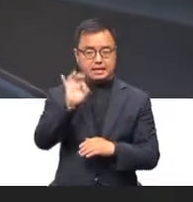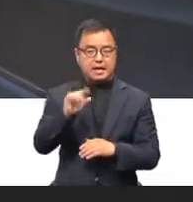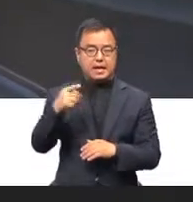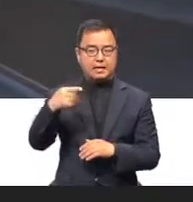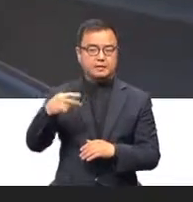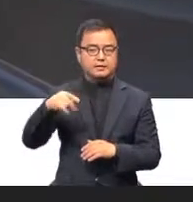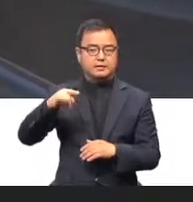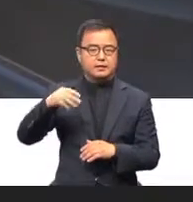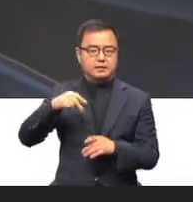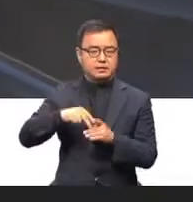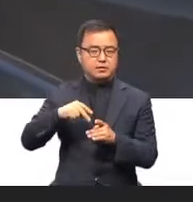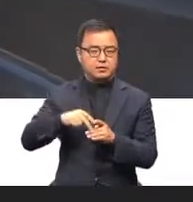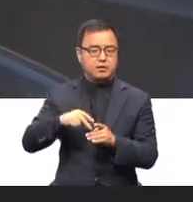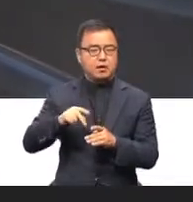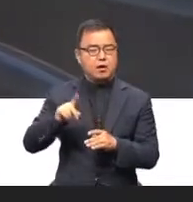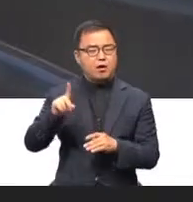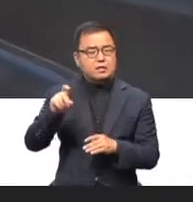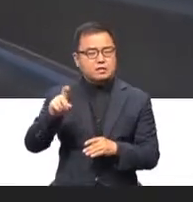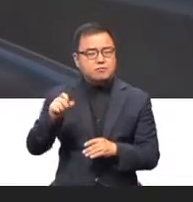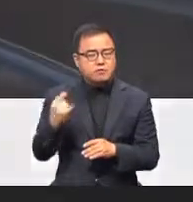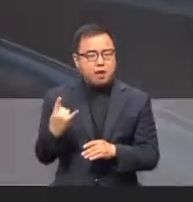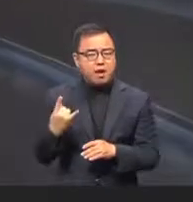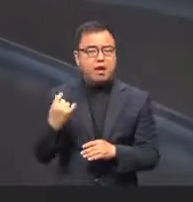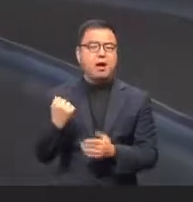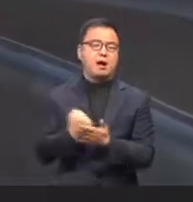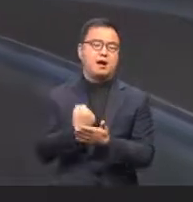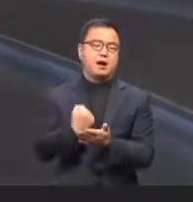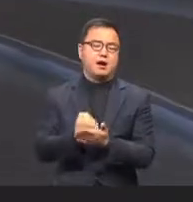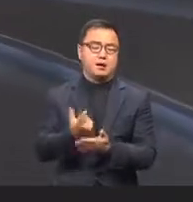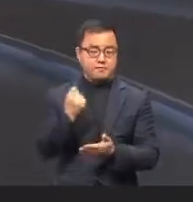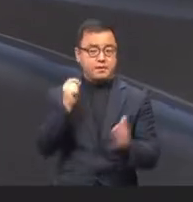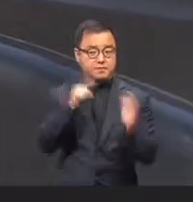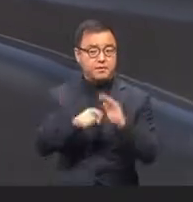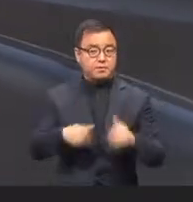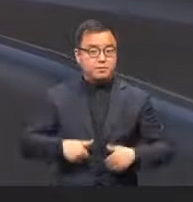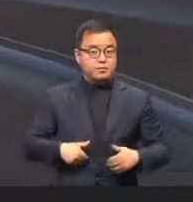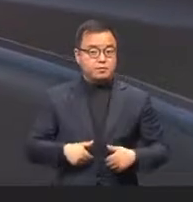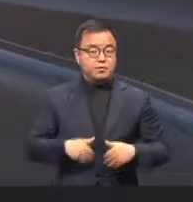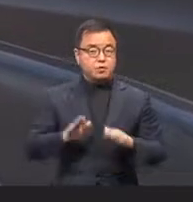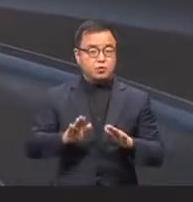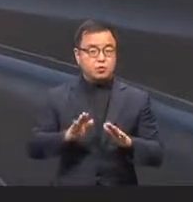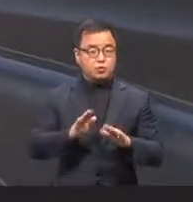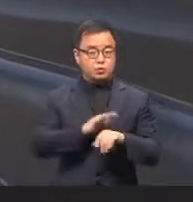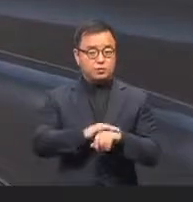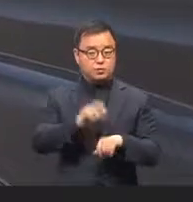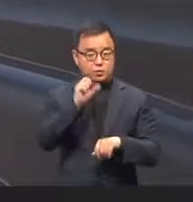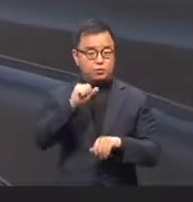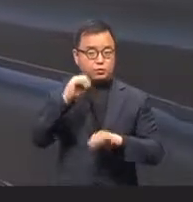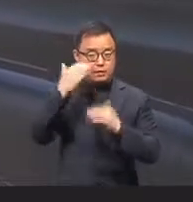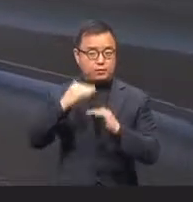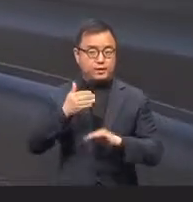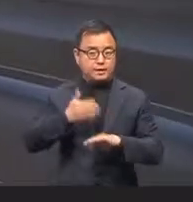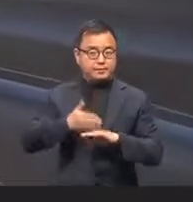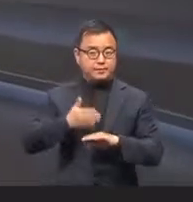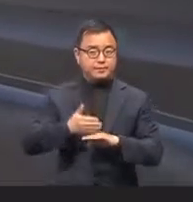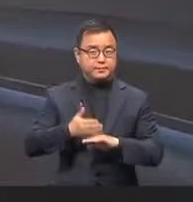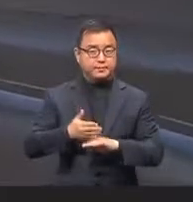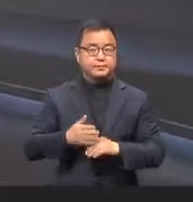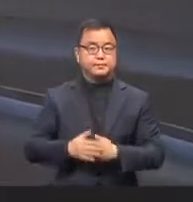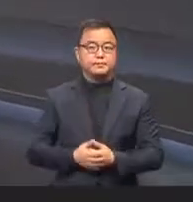횟수가 아쉽네요 11회 뿐이며 얼른 4호 들러서 그러 세상을 안 될 것 같습니다 겨울도 알찬 소시 들고왔습니다 잘들었습니다